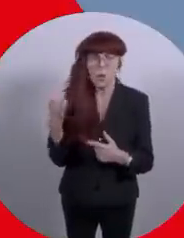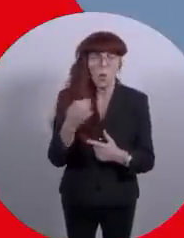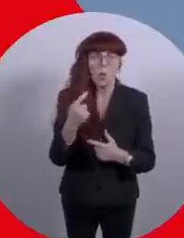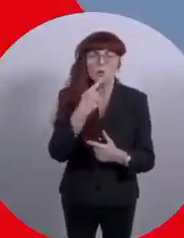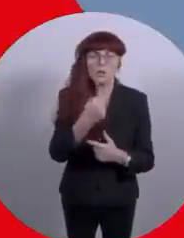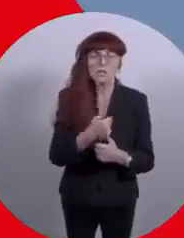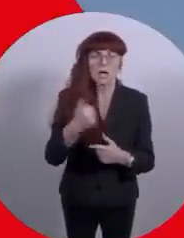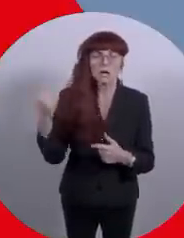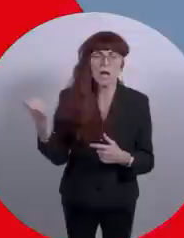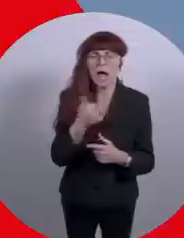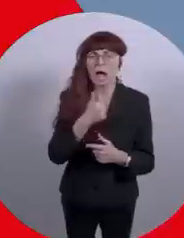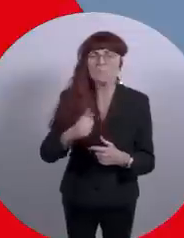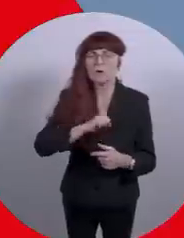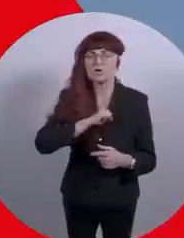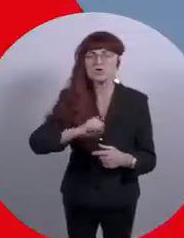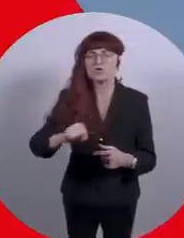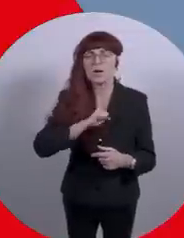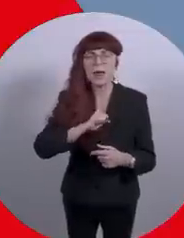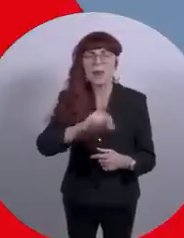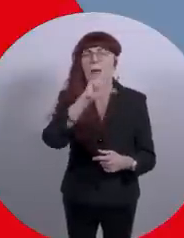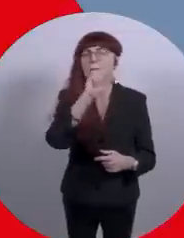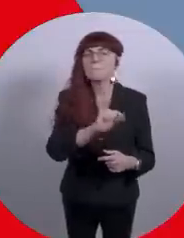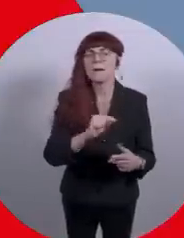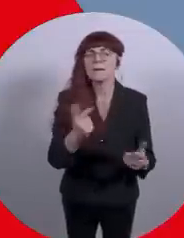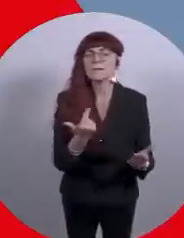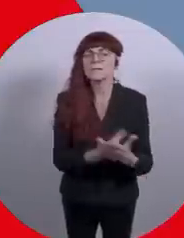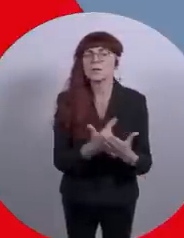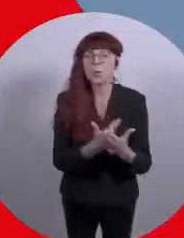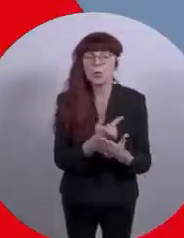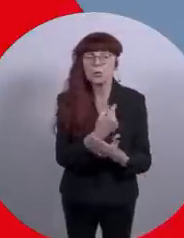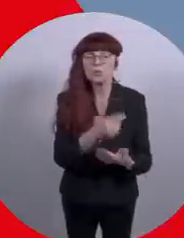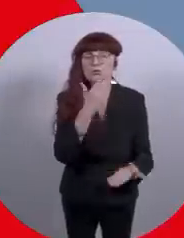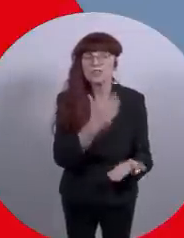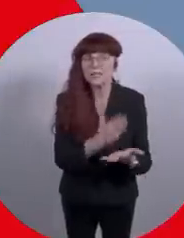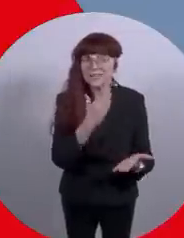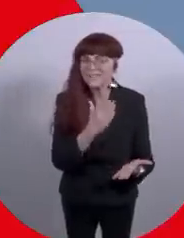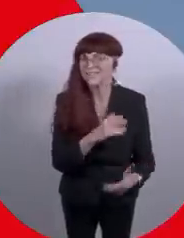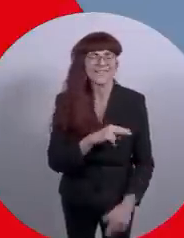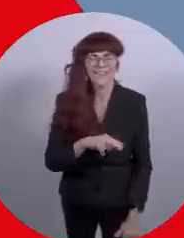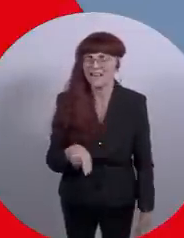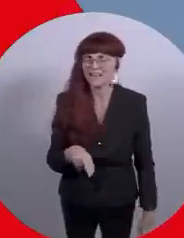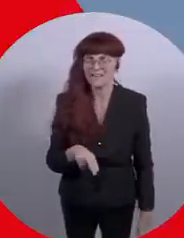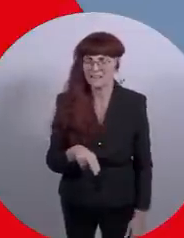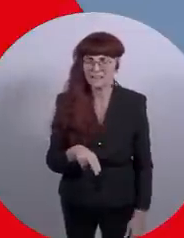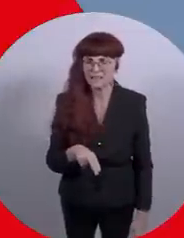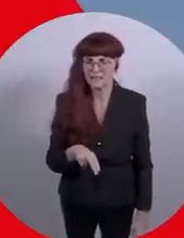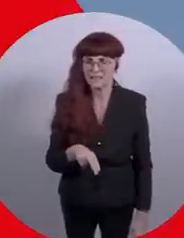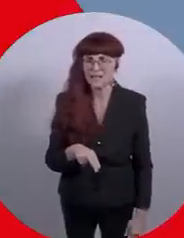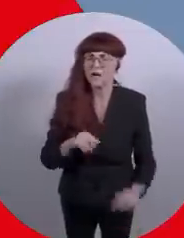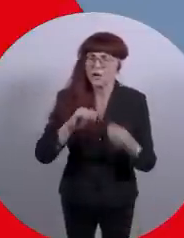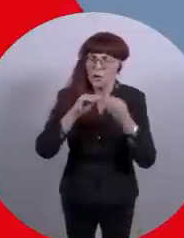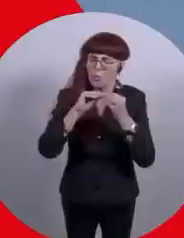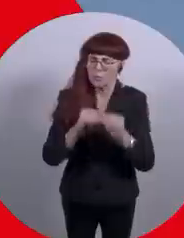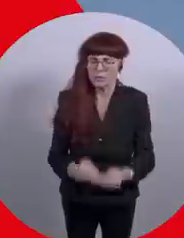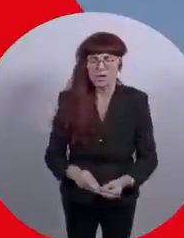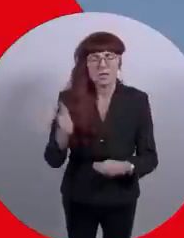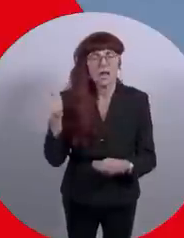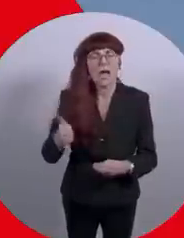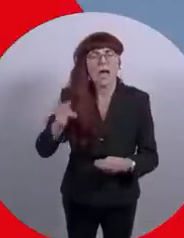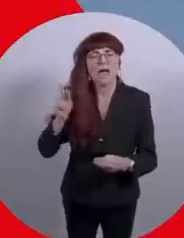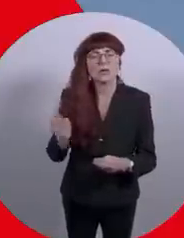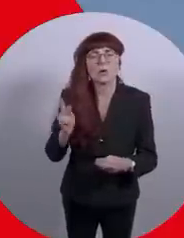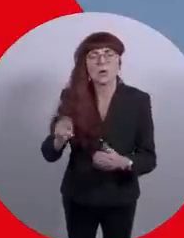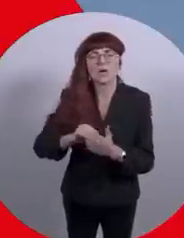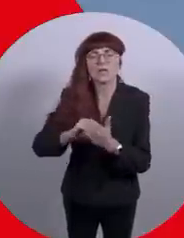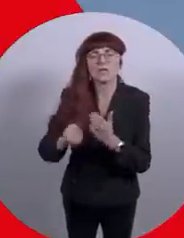da machen wir einfach schnell irgendwann Mindestlohn und damit ist die Geschichte gelaufen es ist komplex ein Kollektivvertrag als